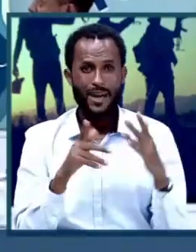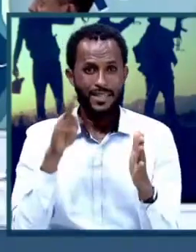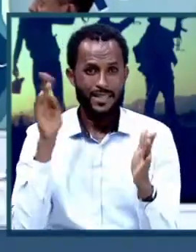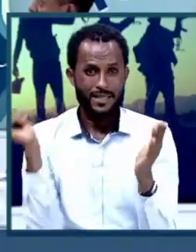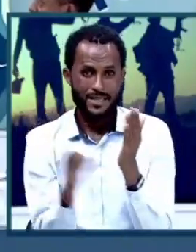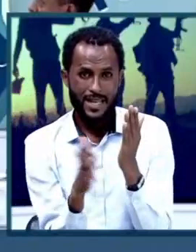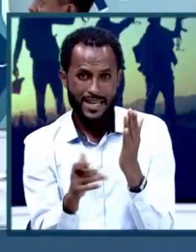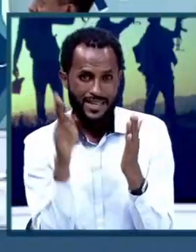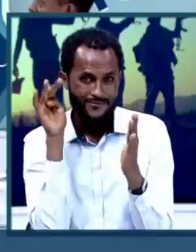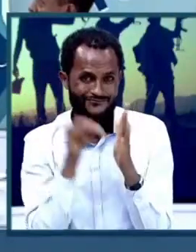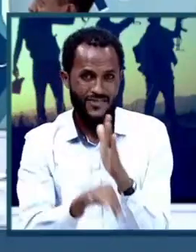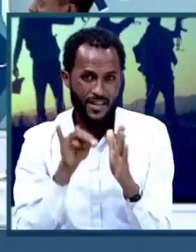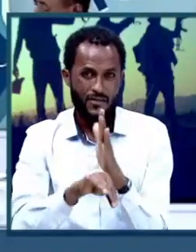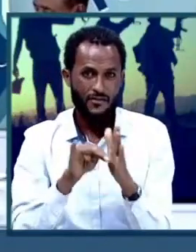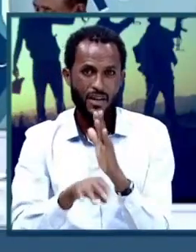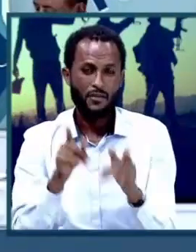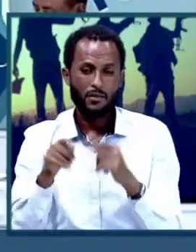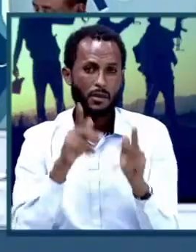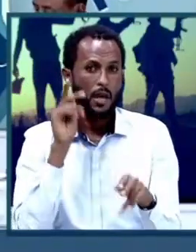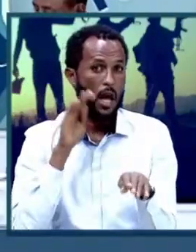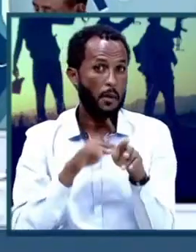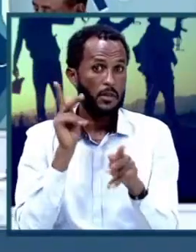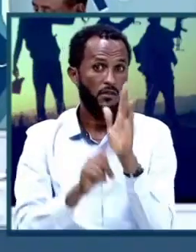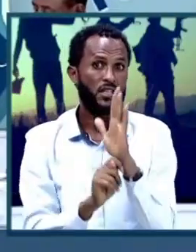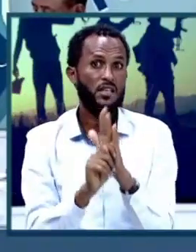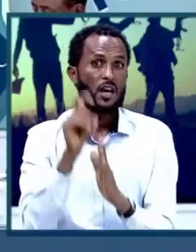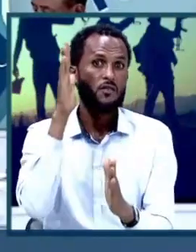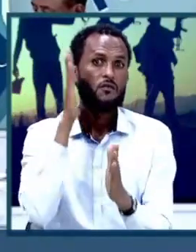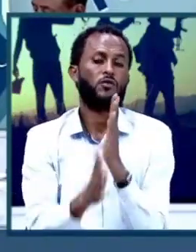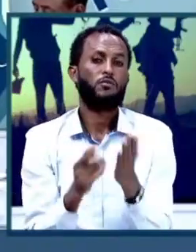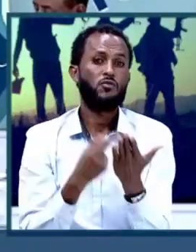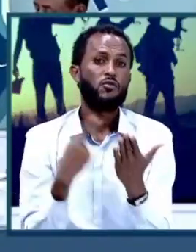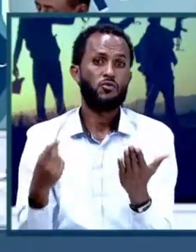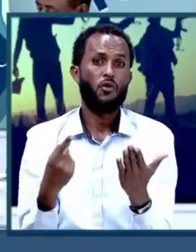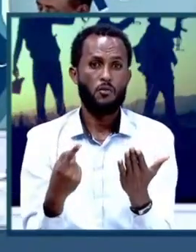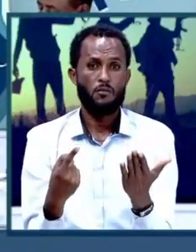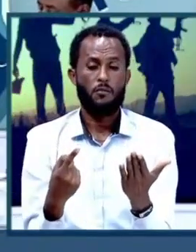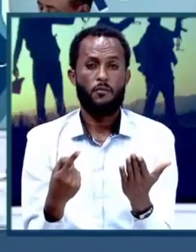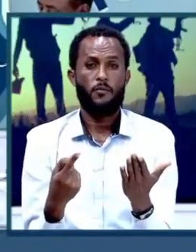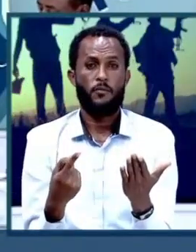ምፅናት ንብሎም ብምብሎኦም ኣብ ልዕሊ ህዝቢ ትግራይ ተፈፂሙ እዩ ስለዚ እዚኦም